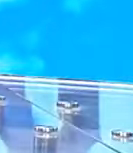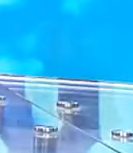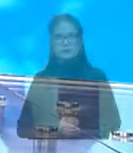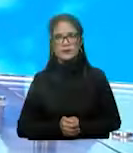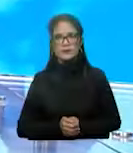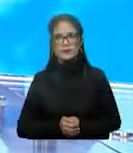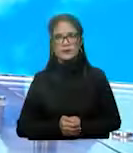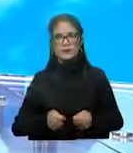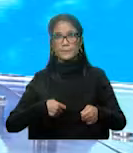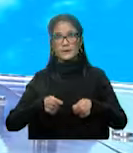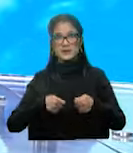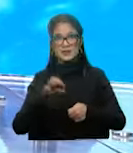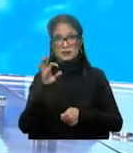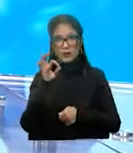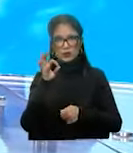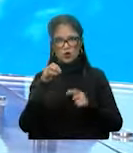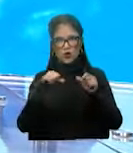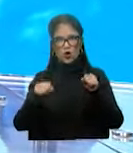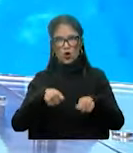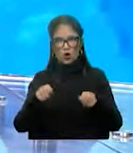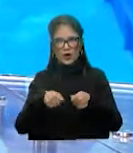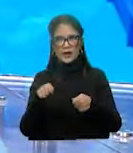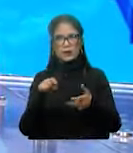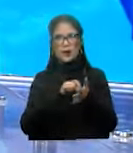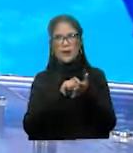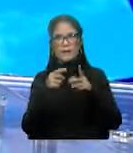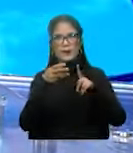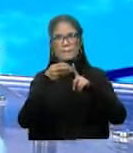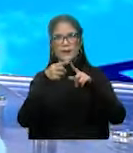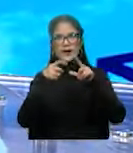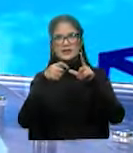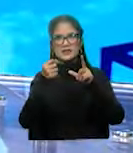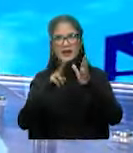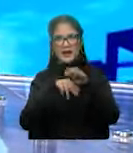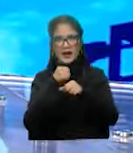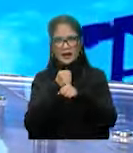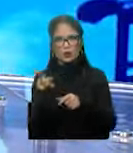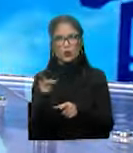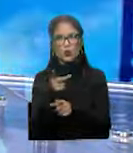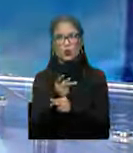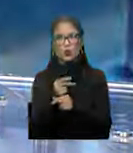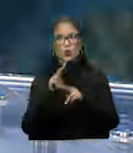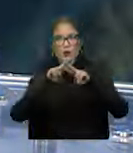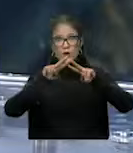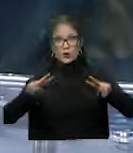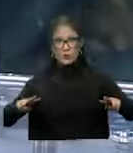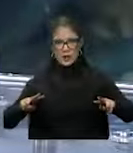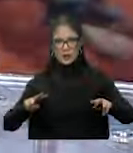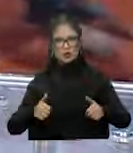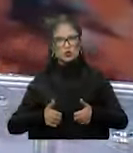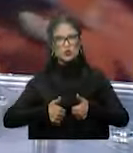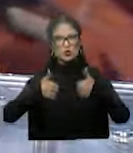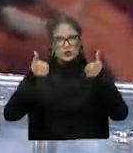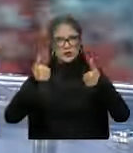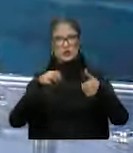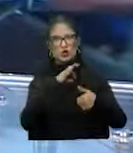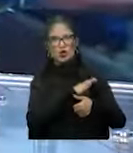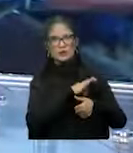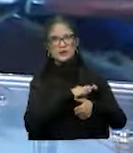Terima kasih Anda masih bergabung bersama kami, pemirsa. Bisnis bakso goreng alias Basreng, seorang guru di Bandung Barat, sukses raup omset ratusan juta